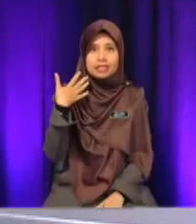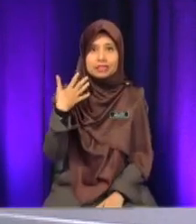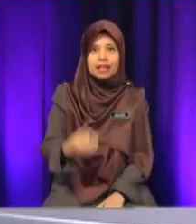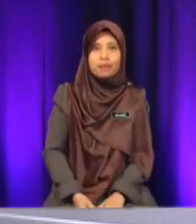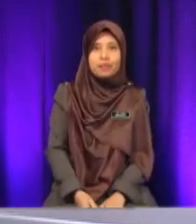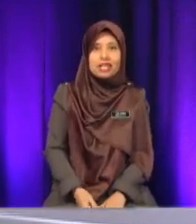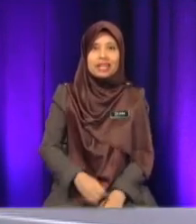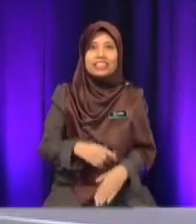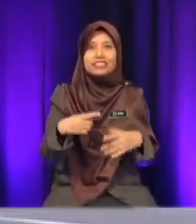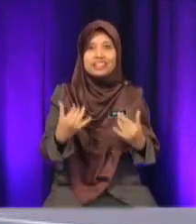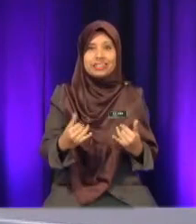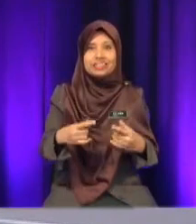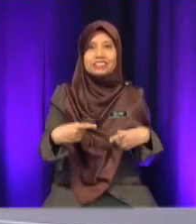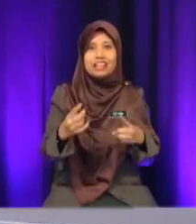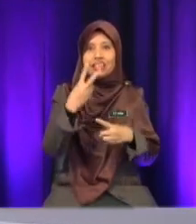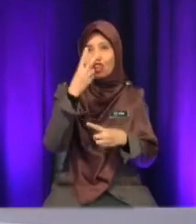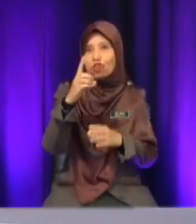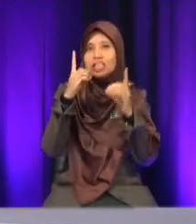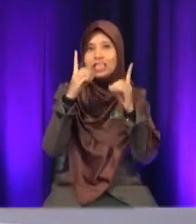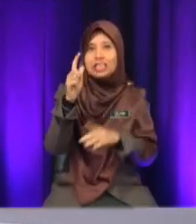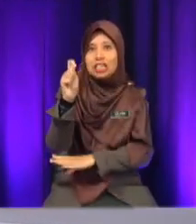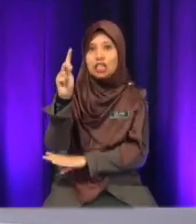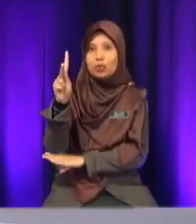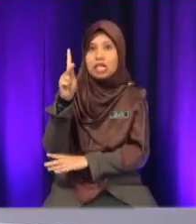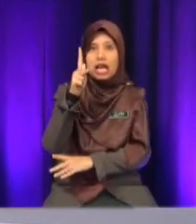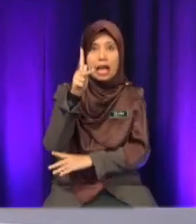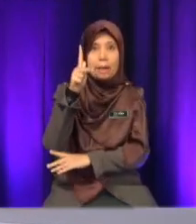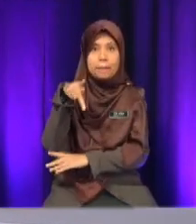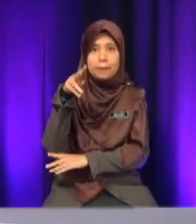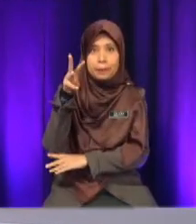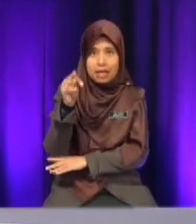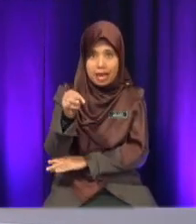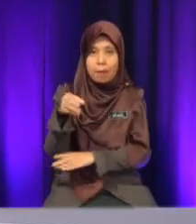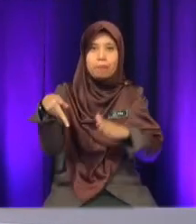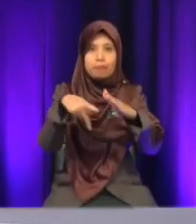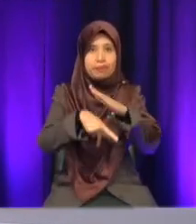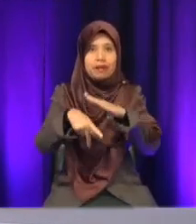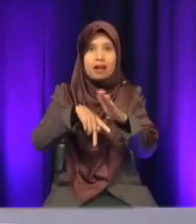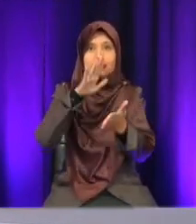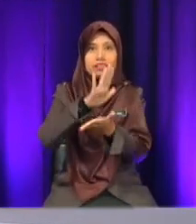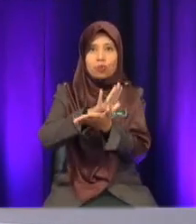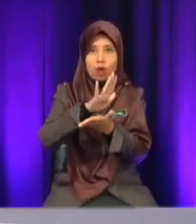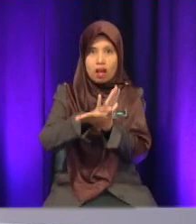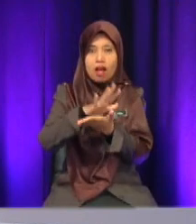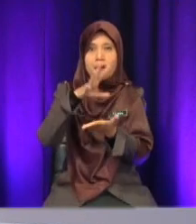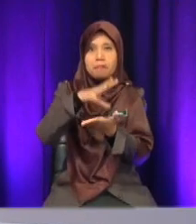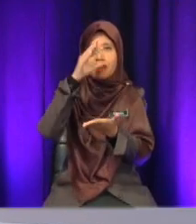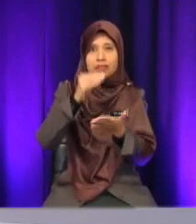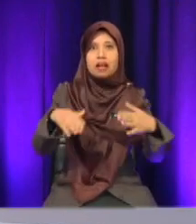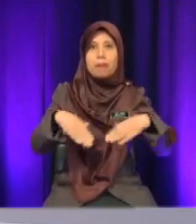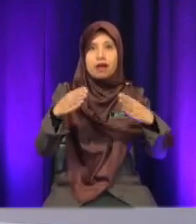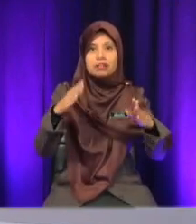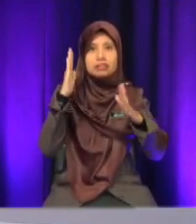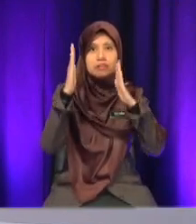sedang menonton di Net TVN sekarang kita dalam slot prasekolah sama-sama kita nak belajar mata pelajaran bahasa Melayu